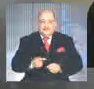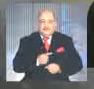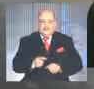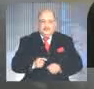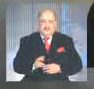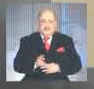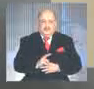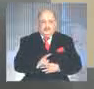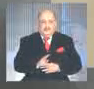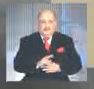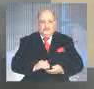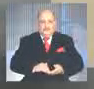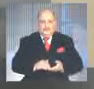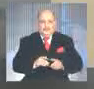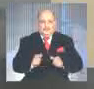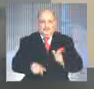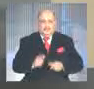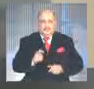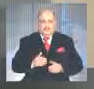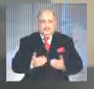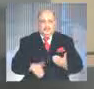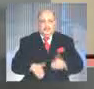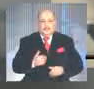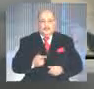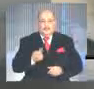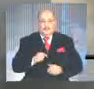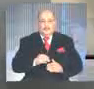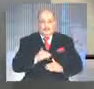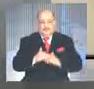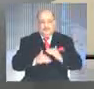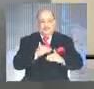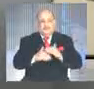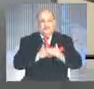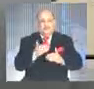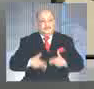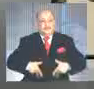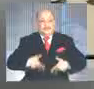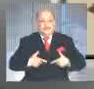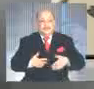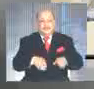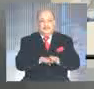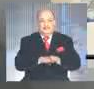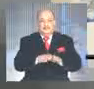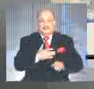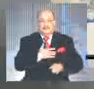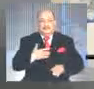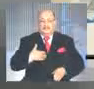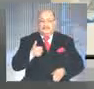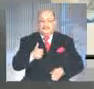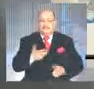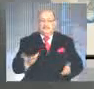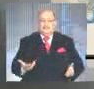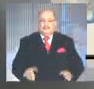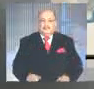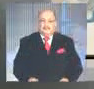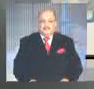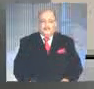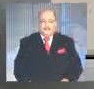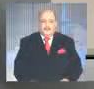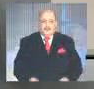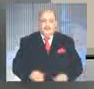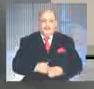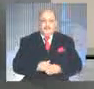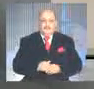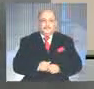الامور تعبه على الاخر. فكل ما تحتاج هذه الفئة من ذوي الاحتياجات الخصوصية هي مزيد من الاهتمام والتفاف كل الأطراف